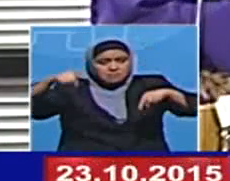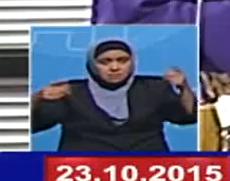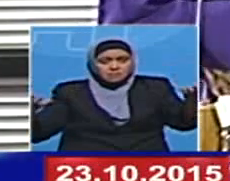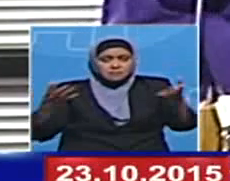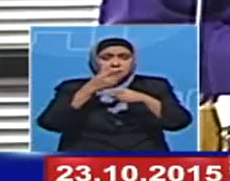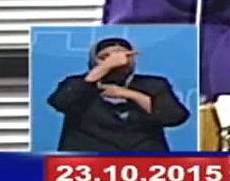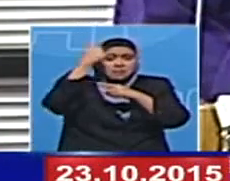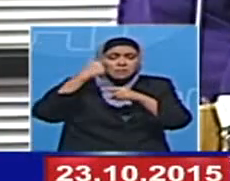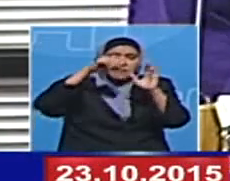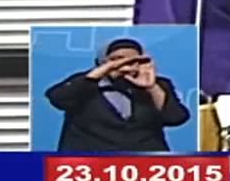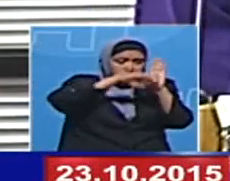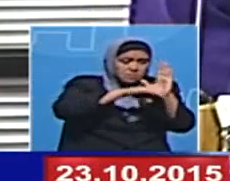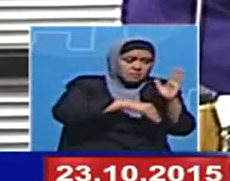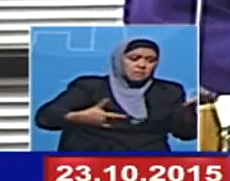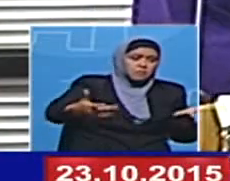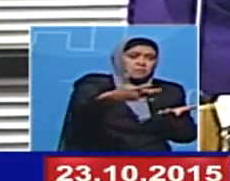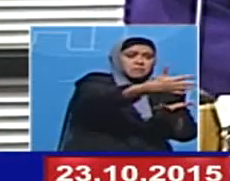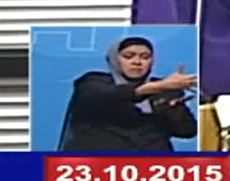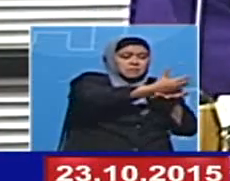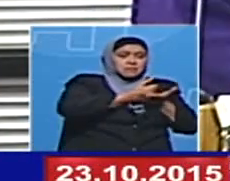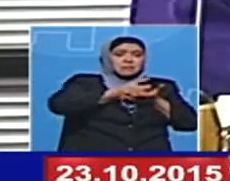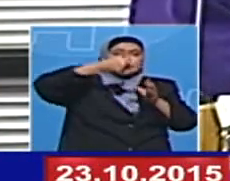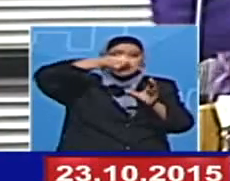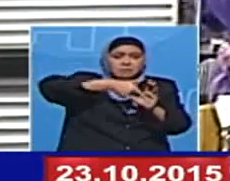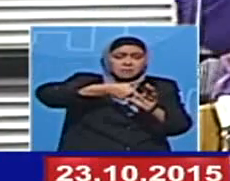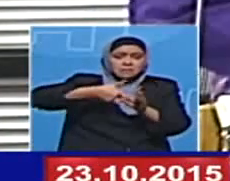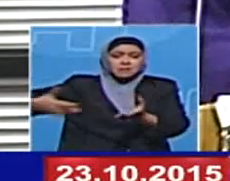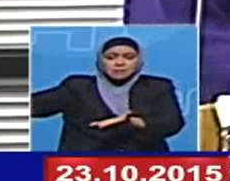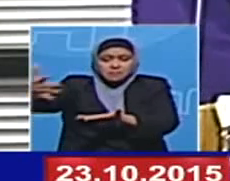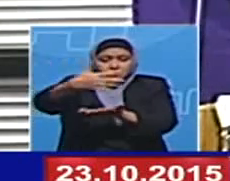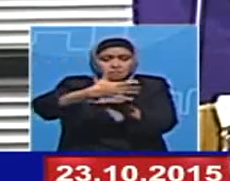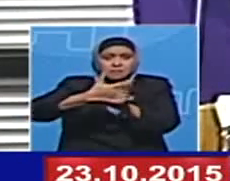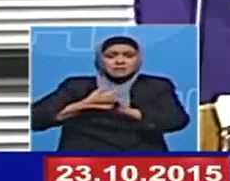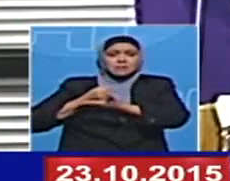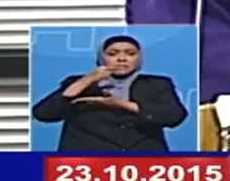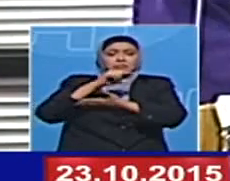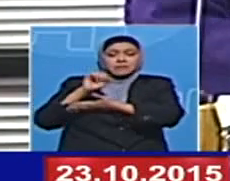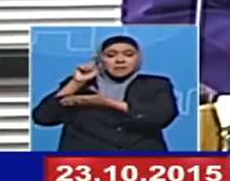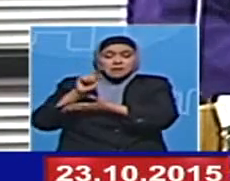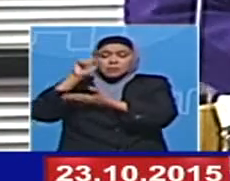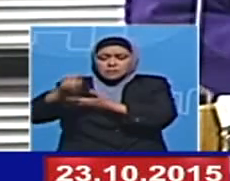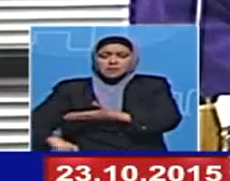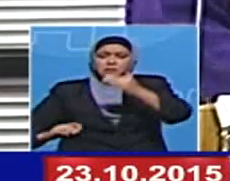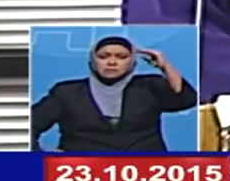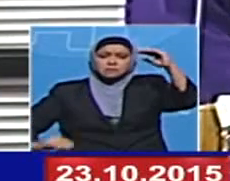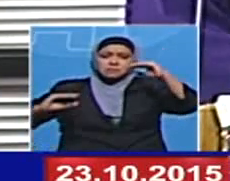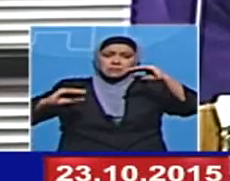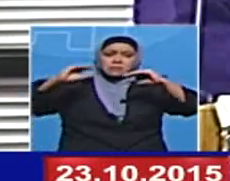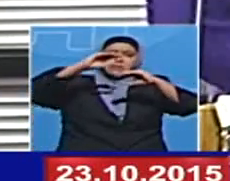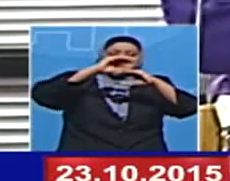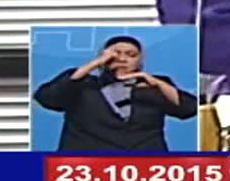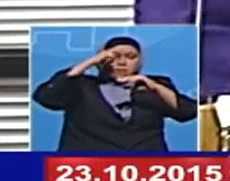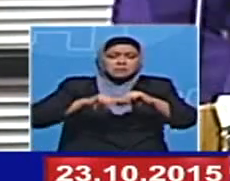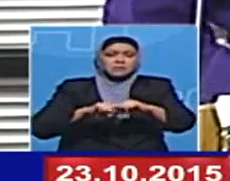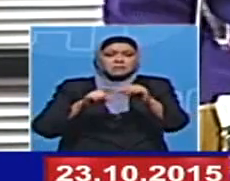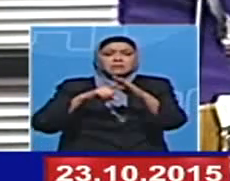oleh kekurangan kutipan hasil Petroleum kutipan GST lah yang terpaksa menjadi tampungan sebahagian besar